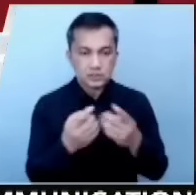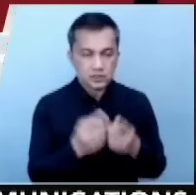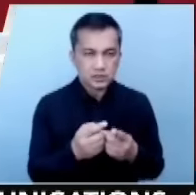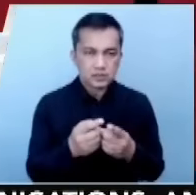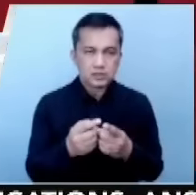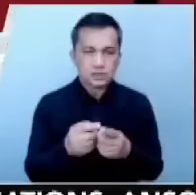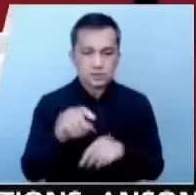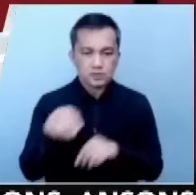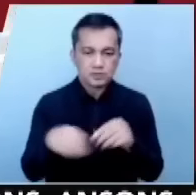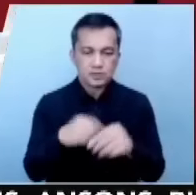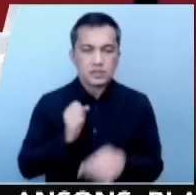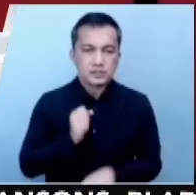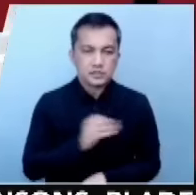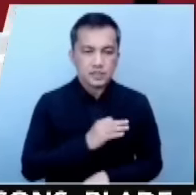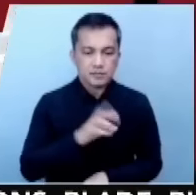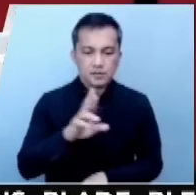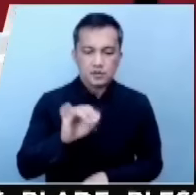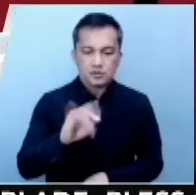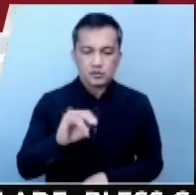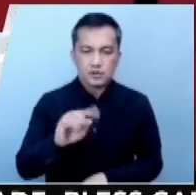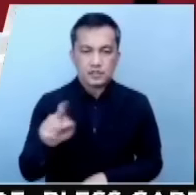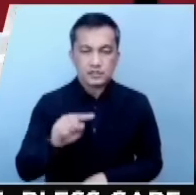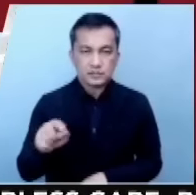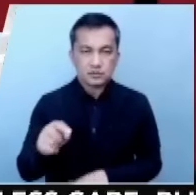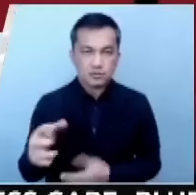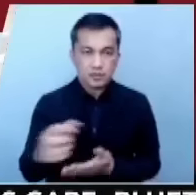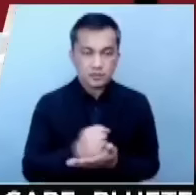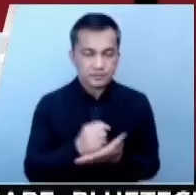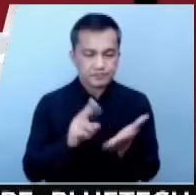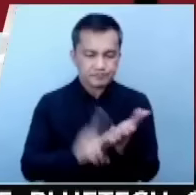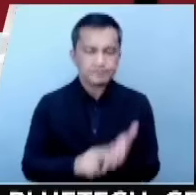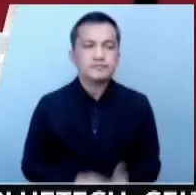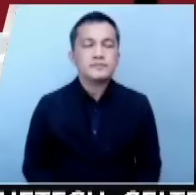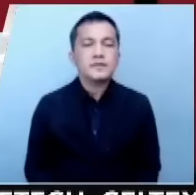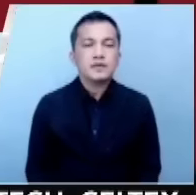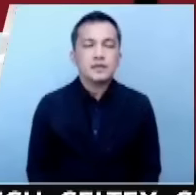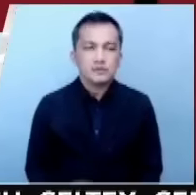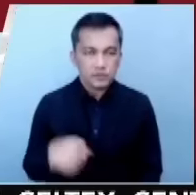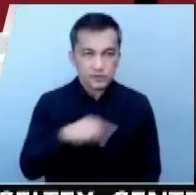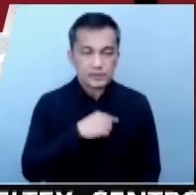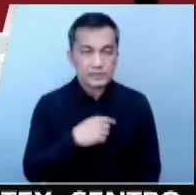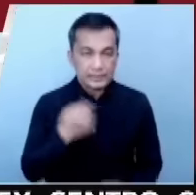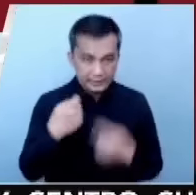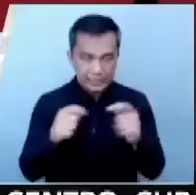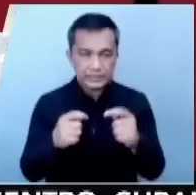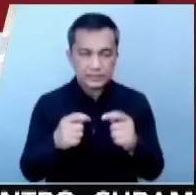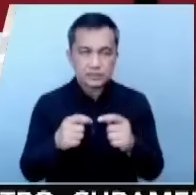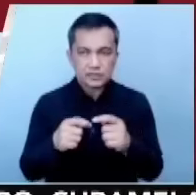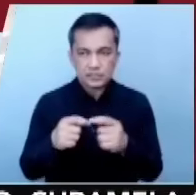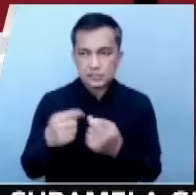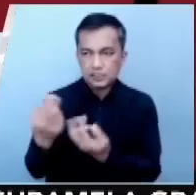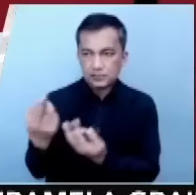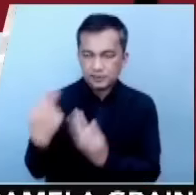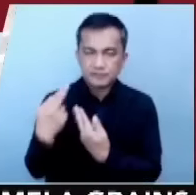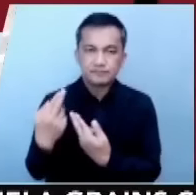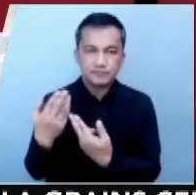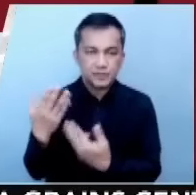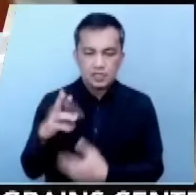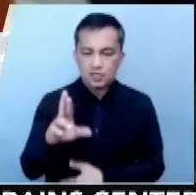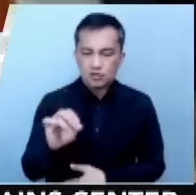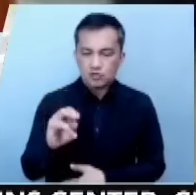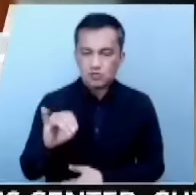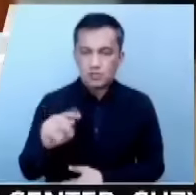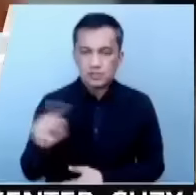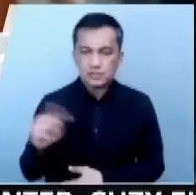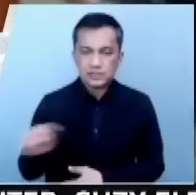ni Romualdez para makalikom ng pirma. Sinubukan po rin namin kunin ng reaksyon ni Romualdez pero wala pa